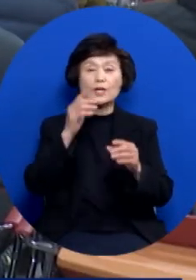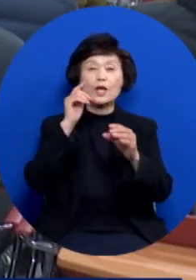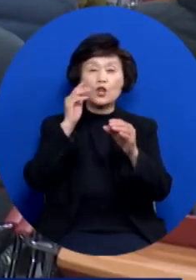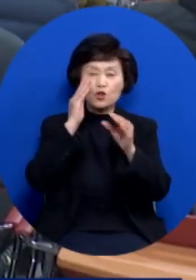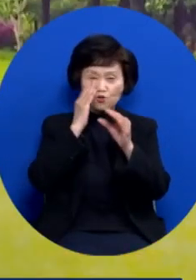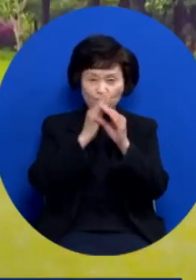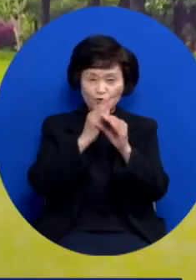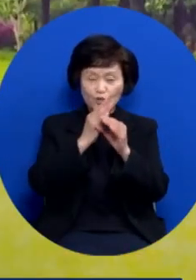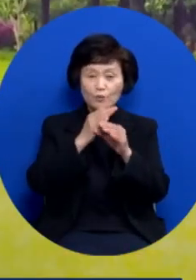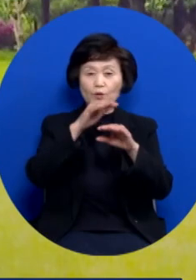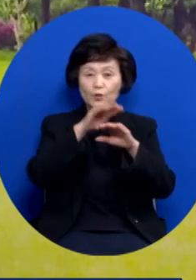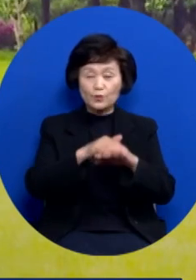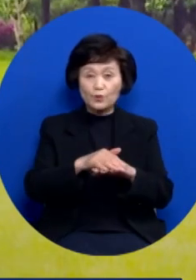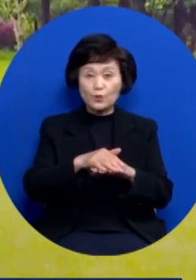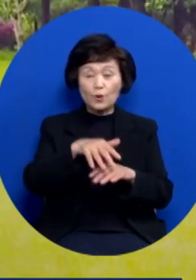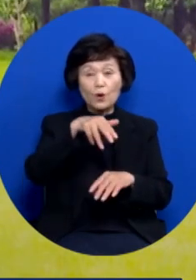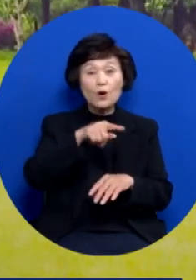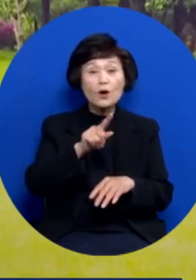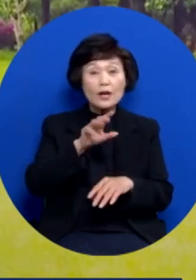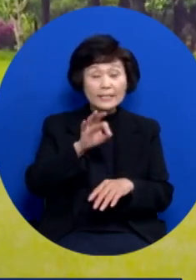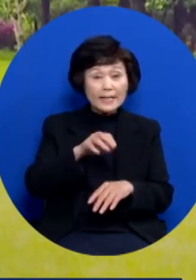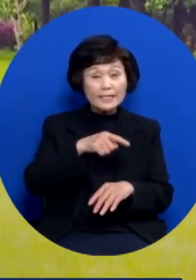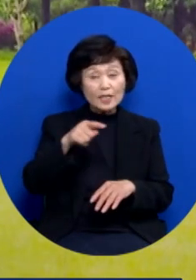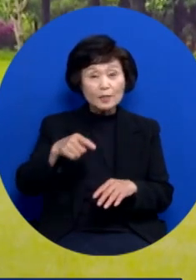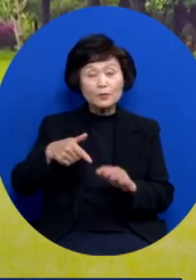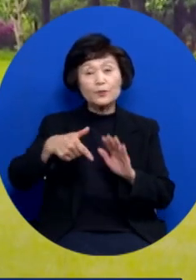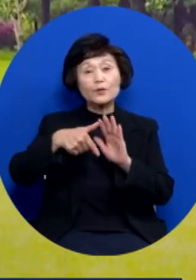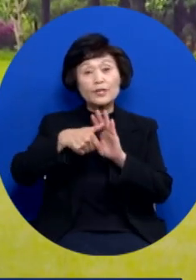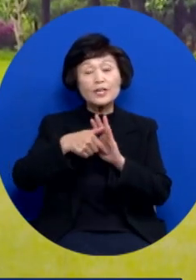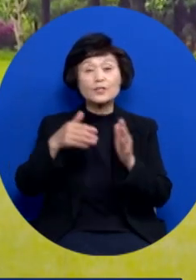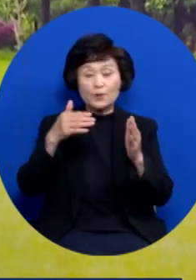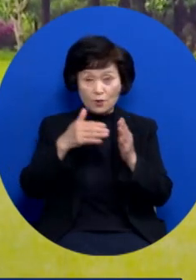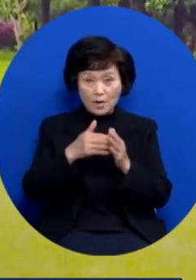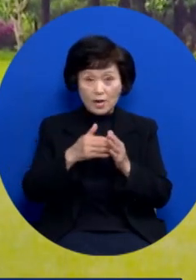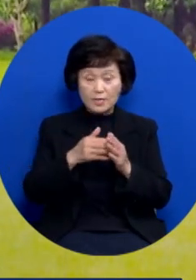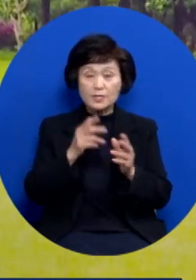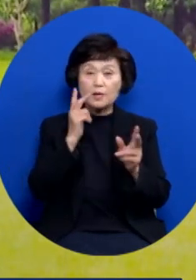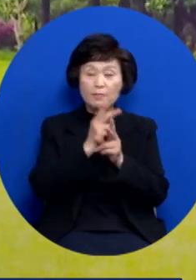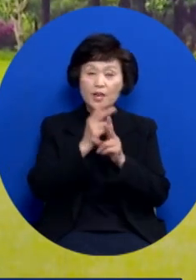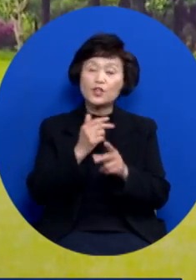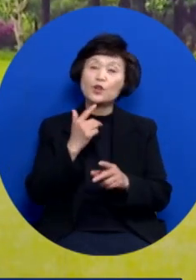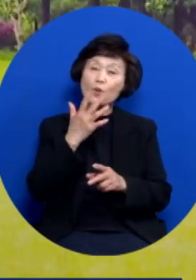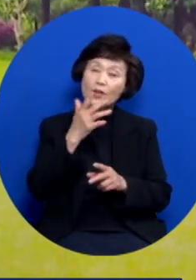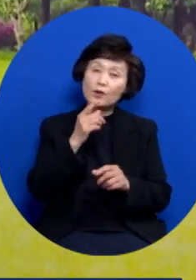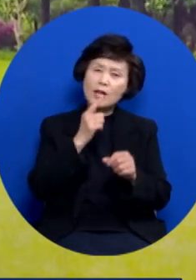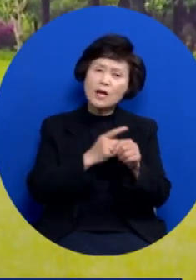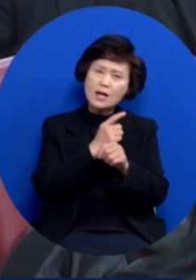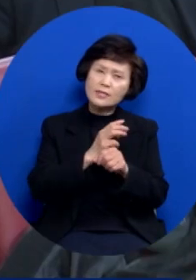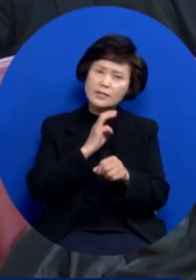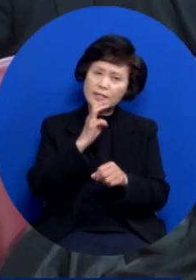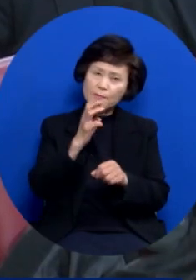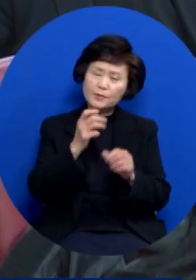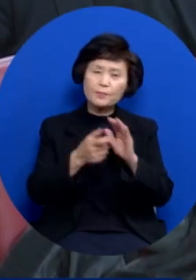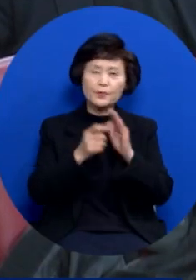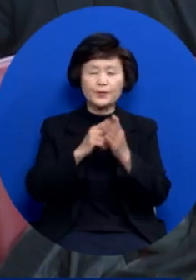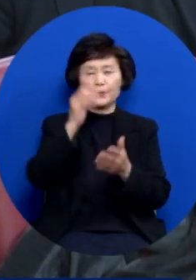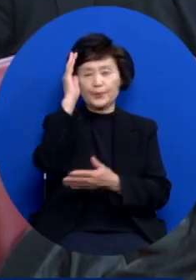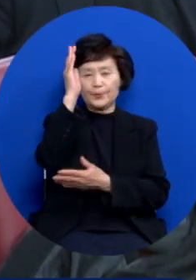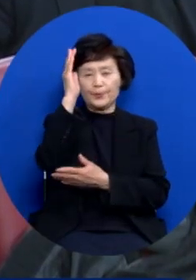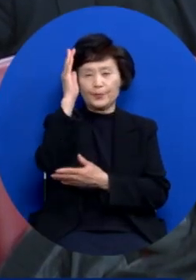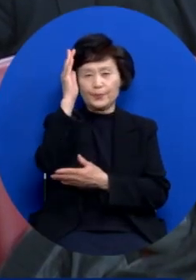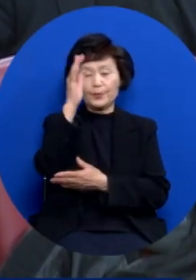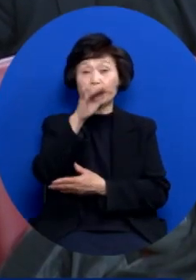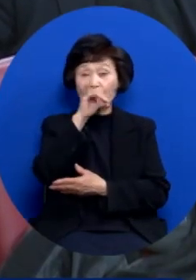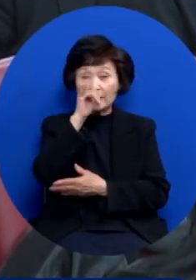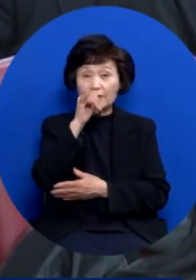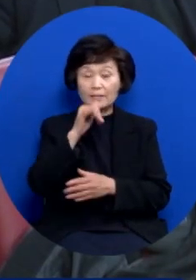창세기에서부터 계시록에 이르기까지 매주 화요일에 1시간 30분 정도 강의를 하고 있는데